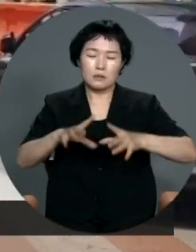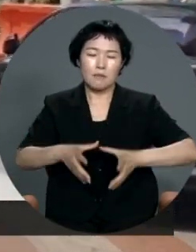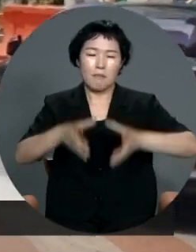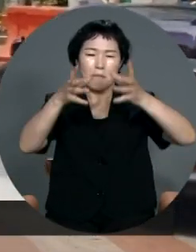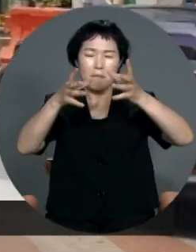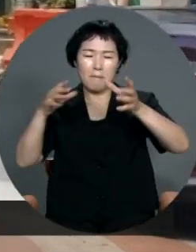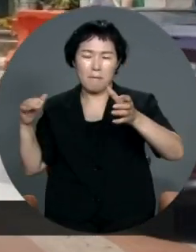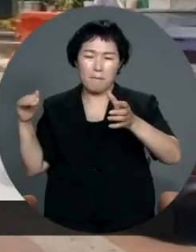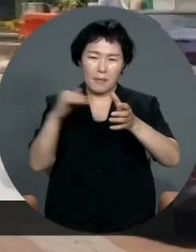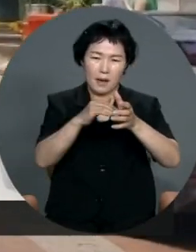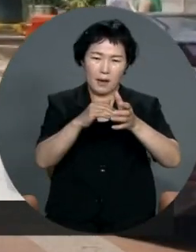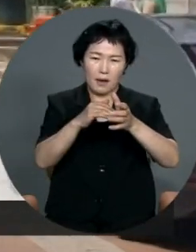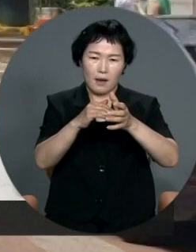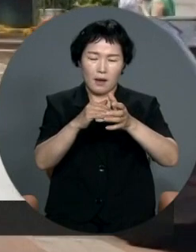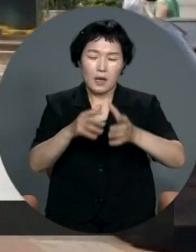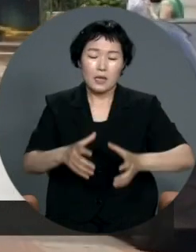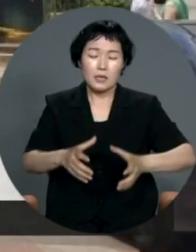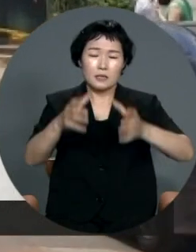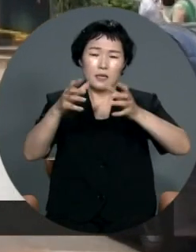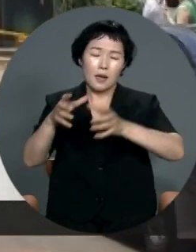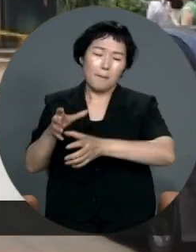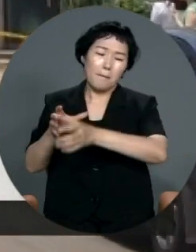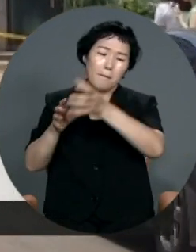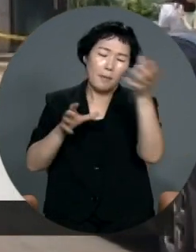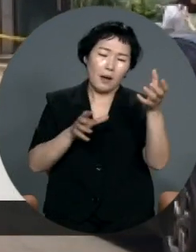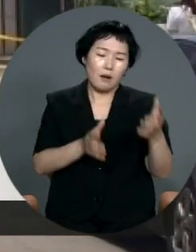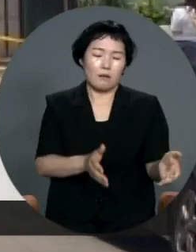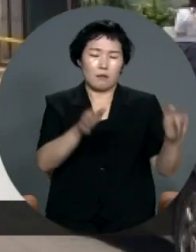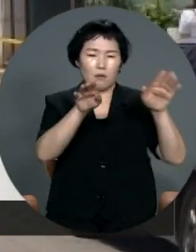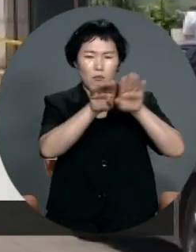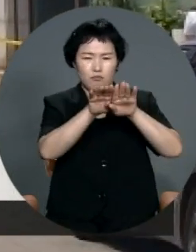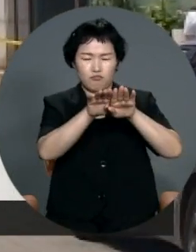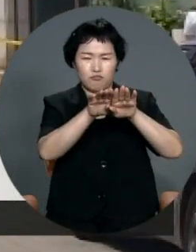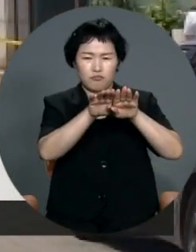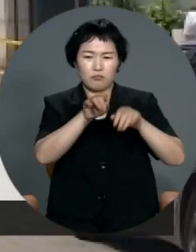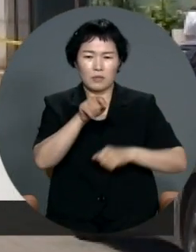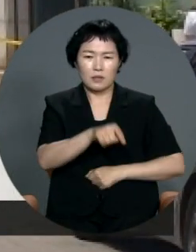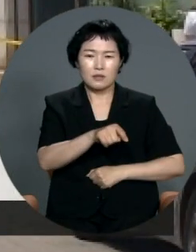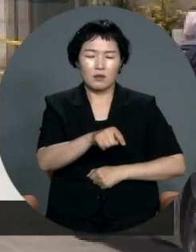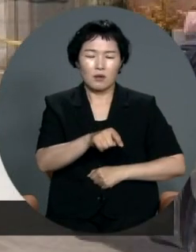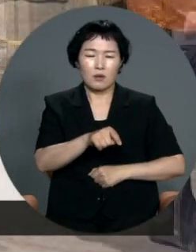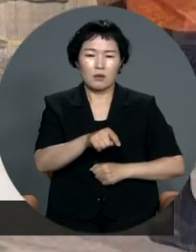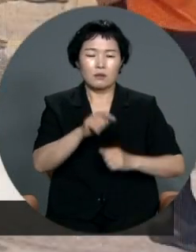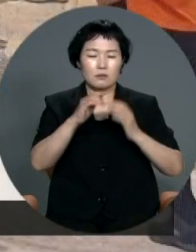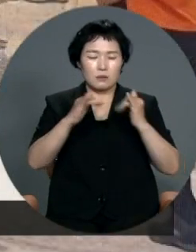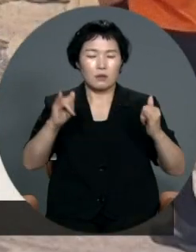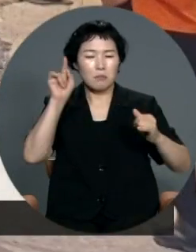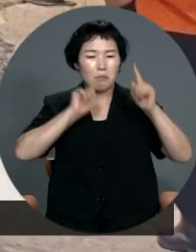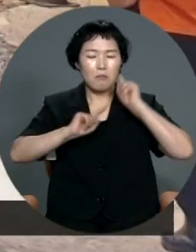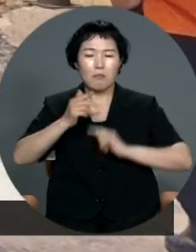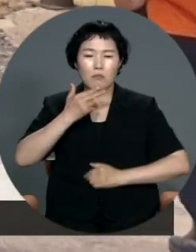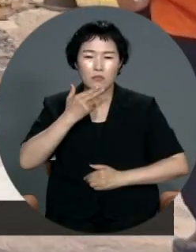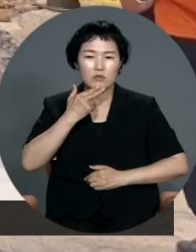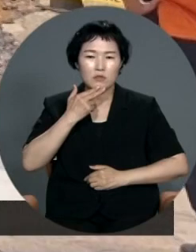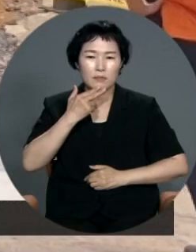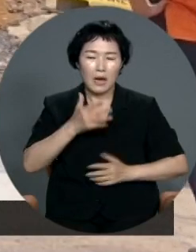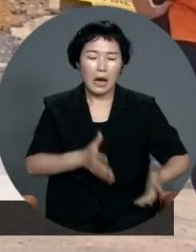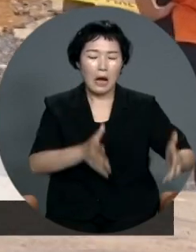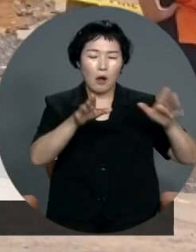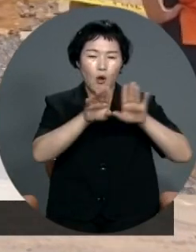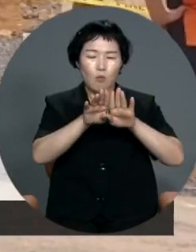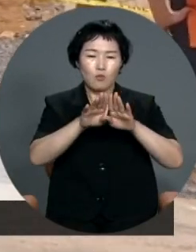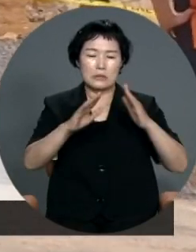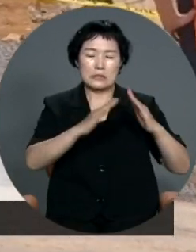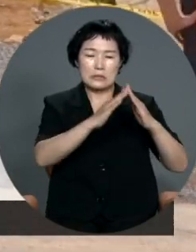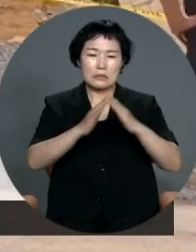들이받았습니다 전신주가 쓰러지며 바로 옆 빌라 건물을 덮쳤고 다행히 다친 사람은 없었지만 일대 배여 가구에